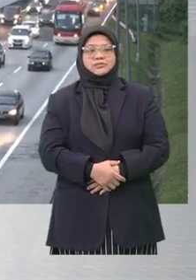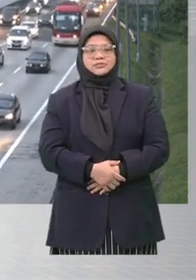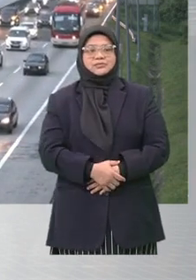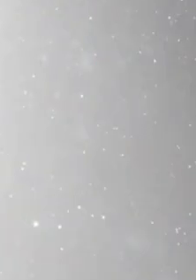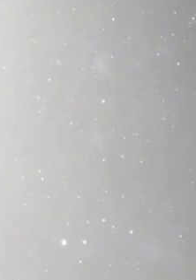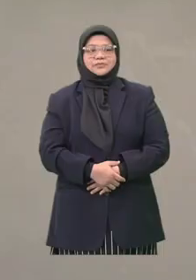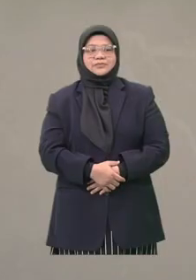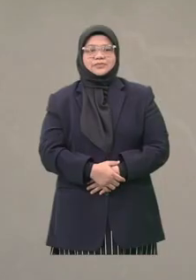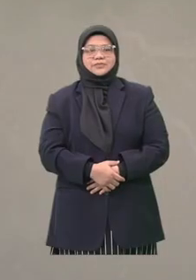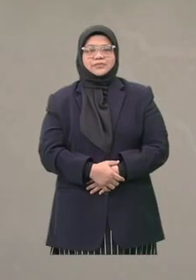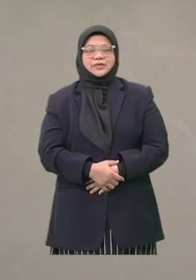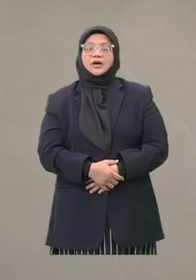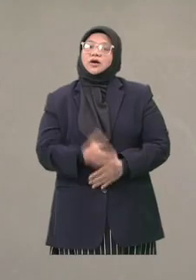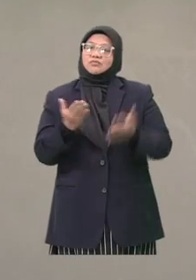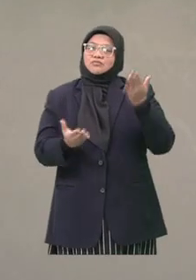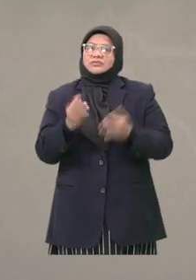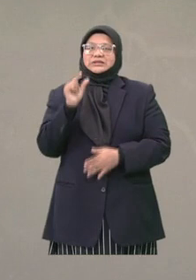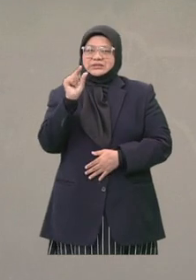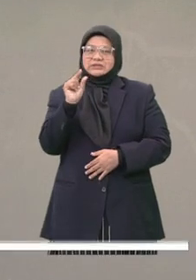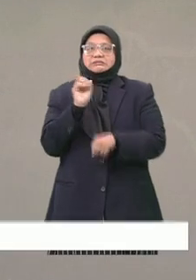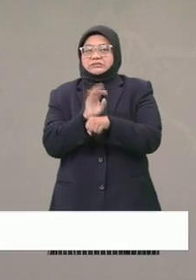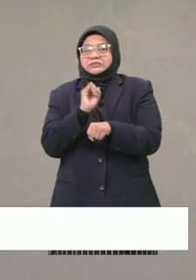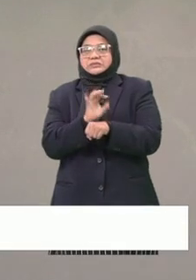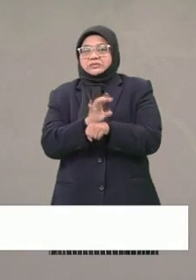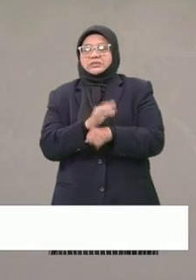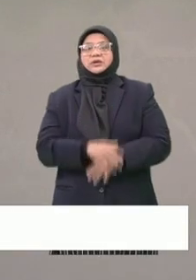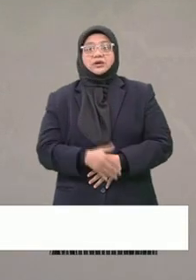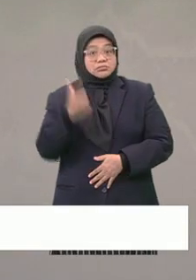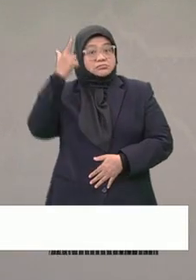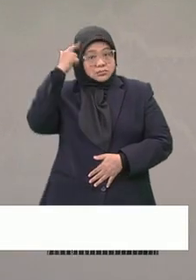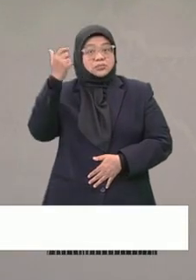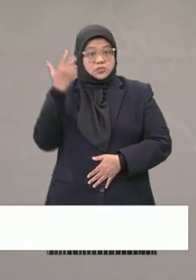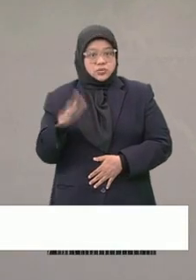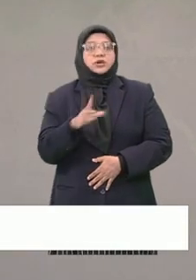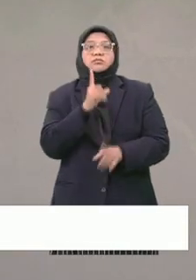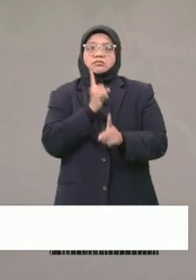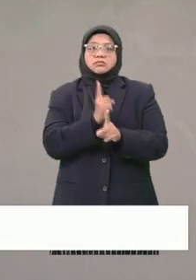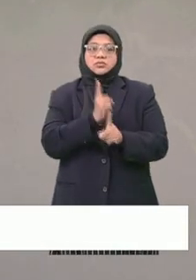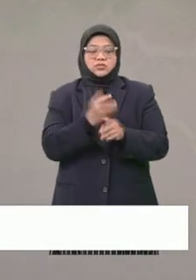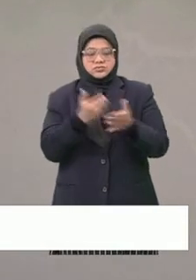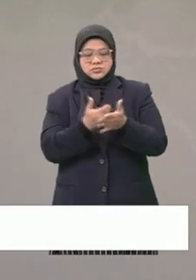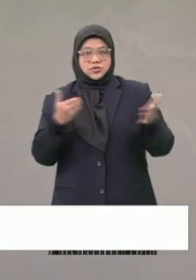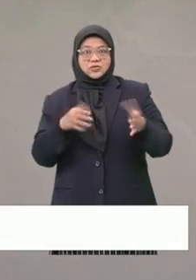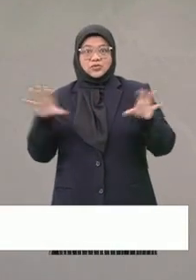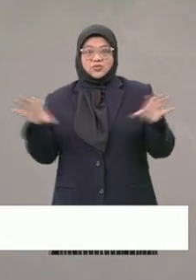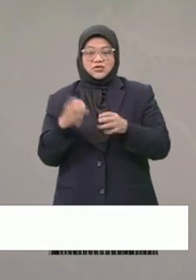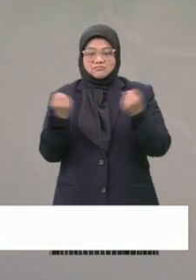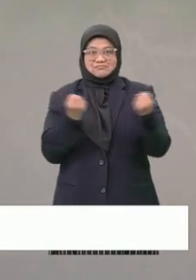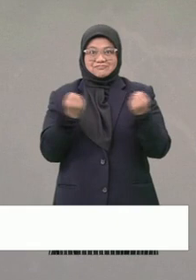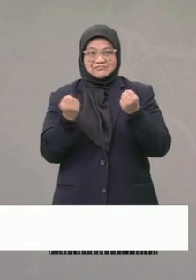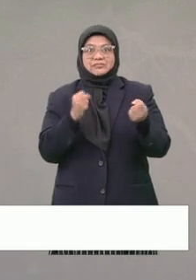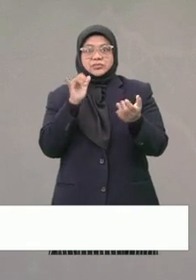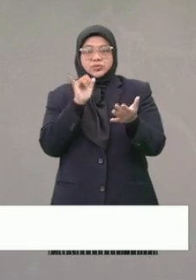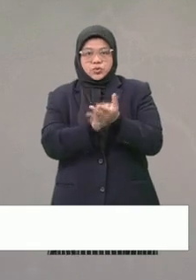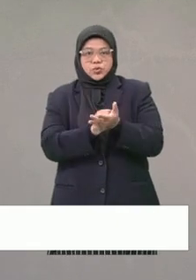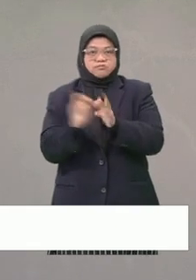Baiklah, Muhaizan, mungkin sedikit saranan daripada Muhaizan lah, sebab kita tahu sepatutnya mereka sebelum membuat perjalanan tu rancang dahulu. Itu memang